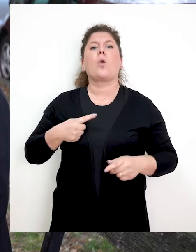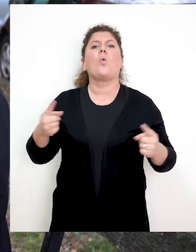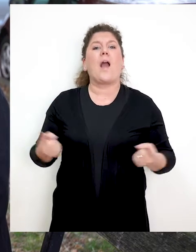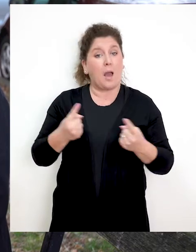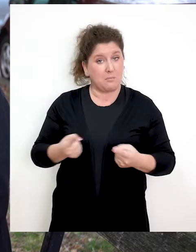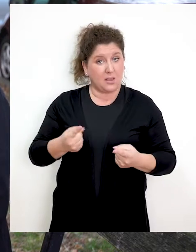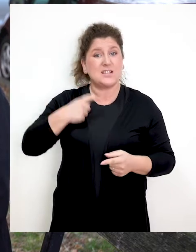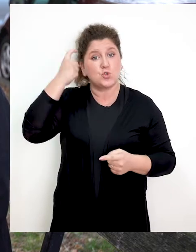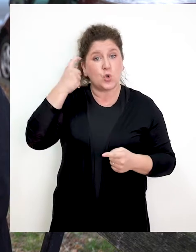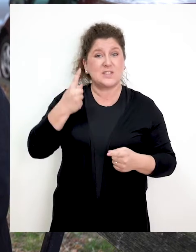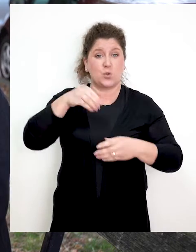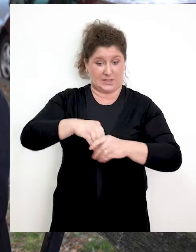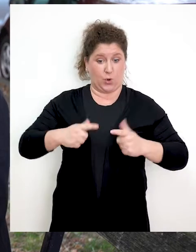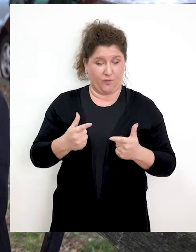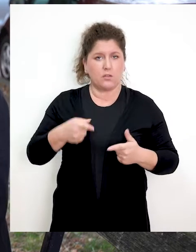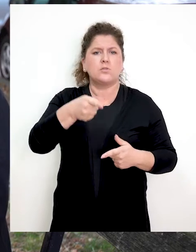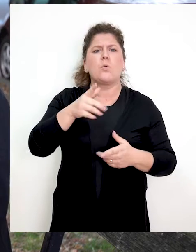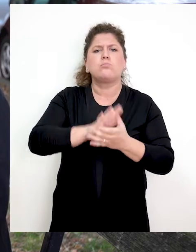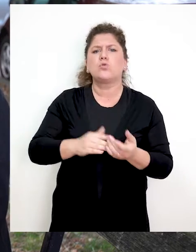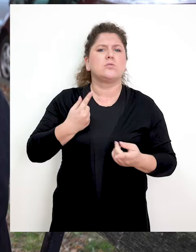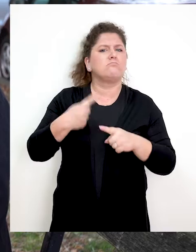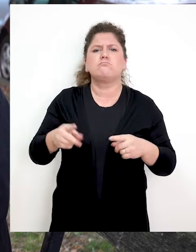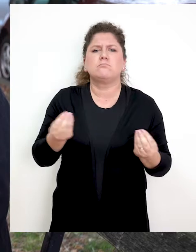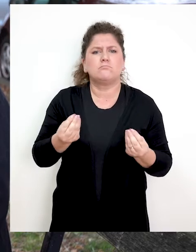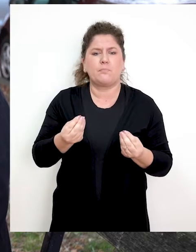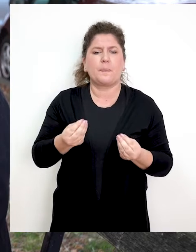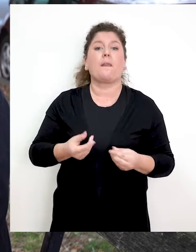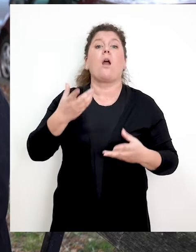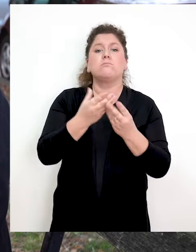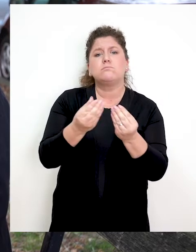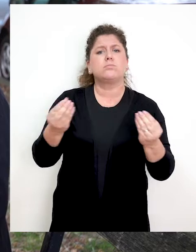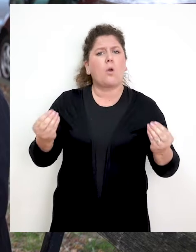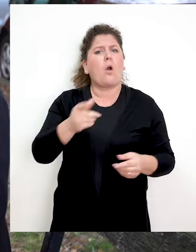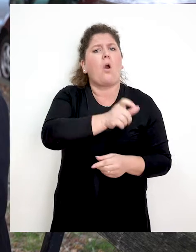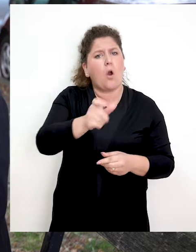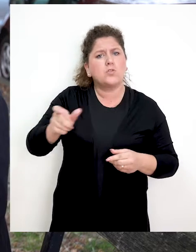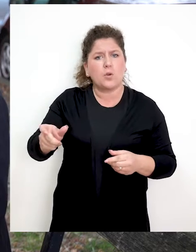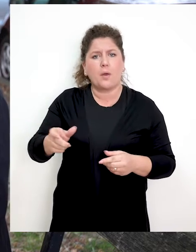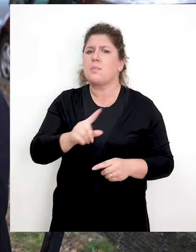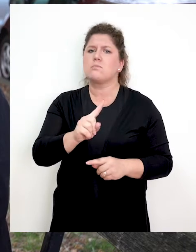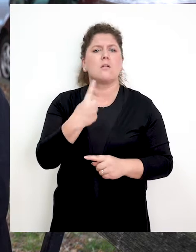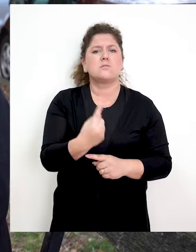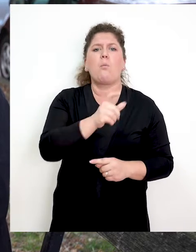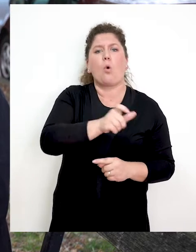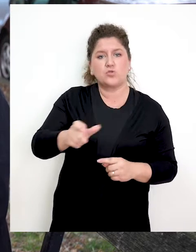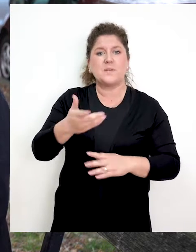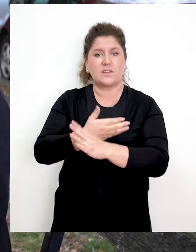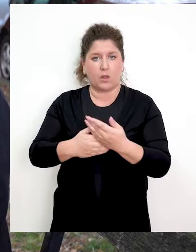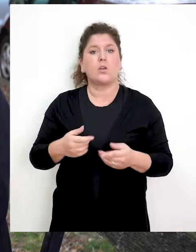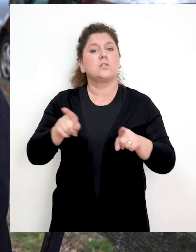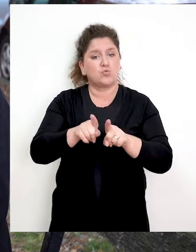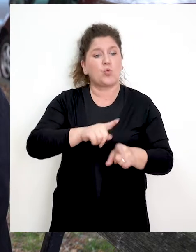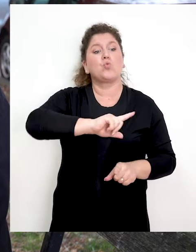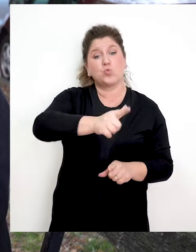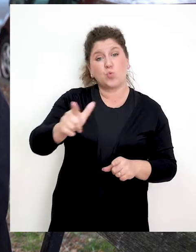Socijalno stanovanje krenuli smo iz razloga što brojne osobe, ne samo sa invaliditetom, nego i druge osobe